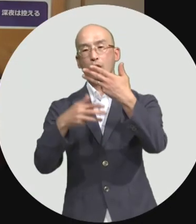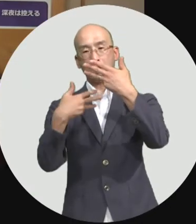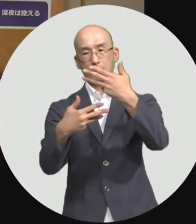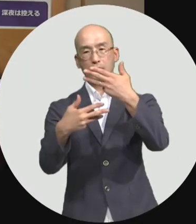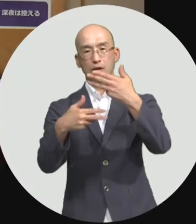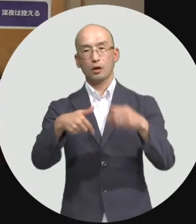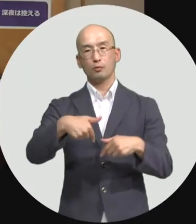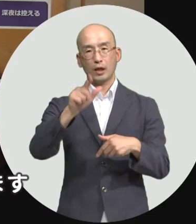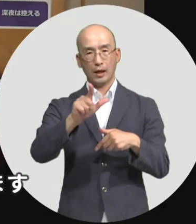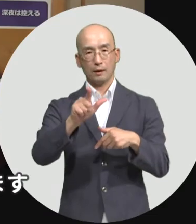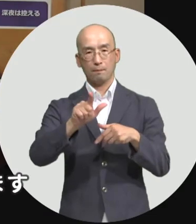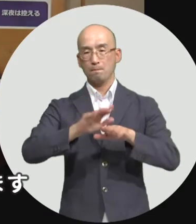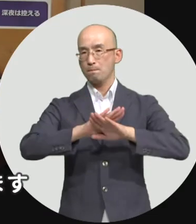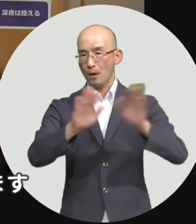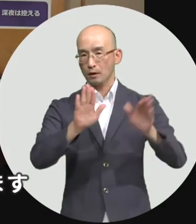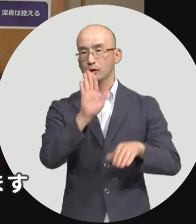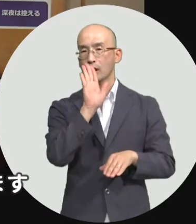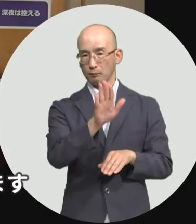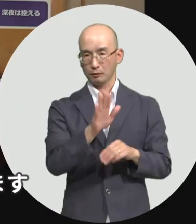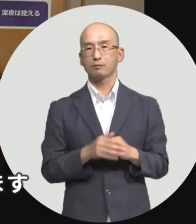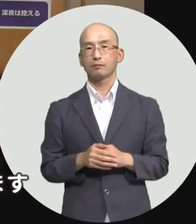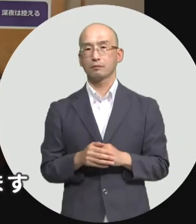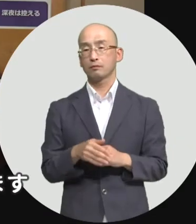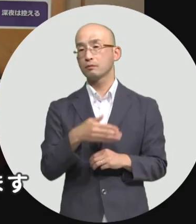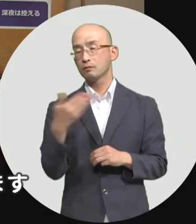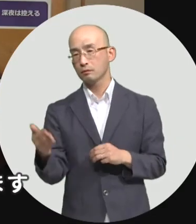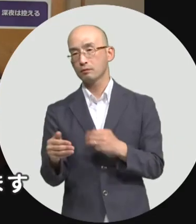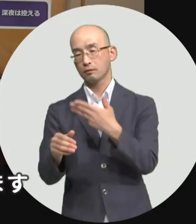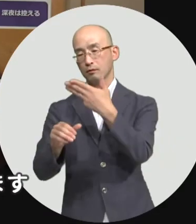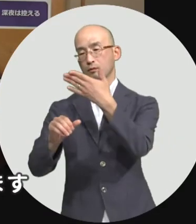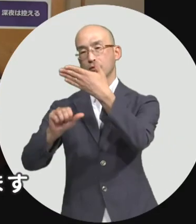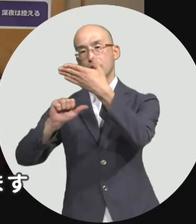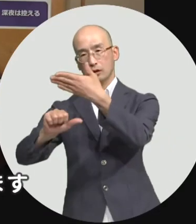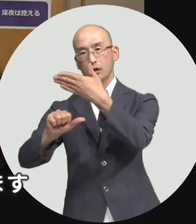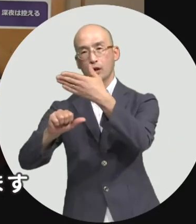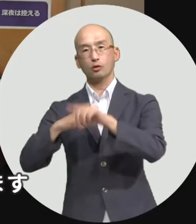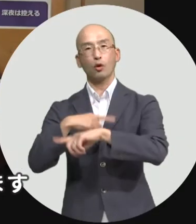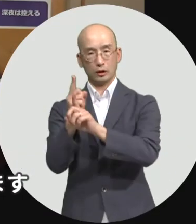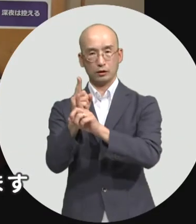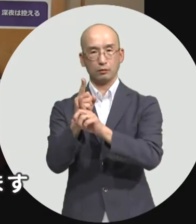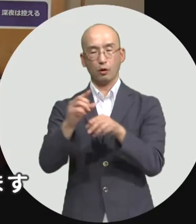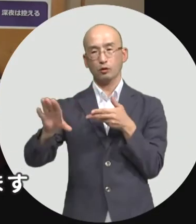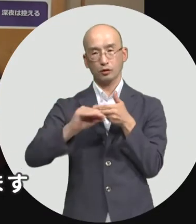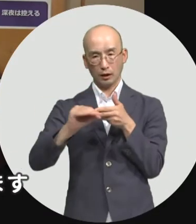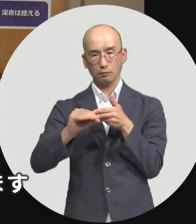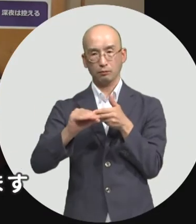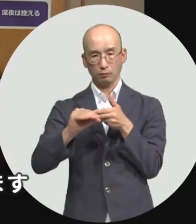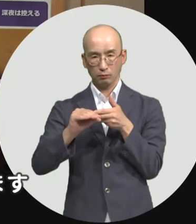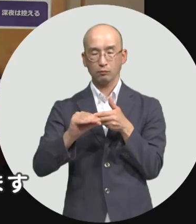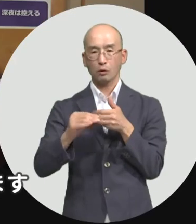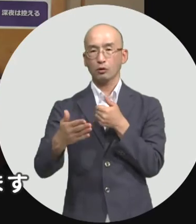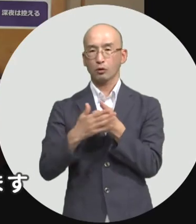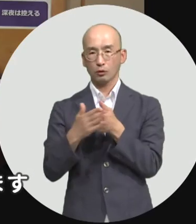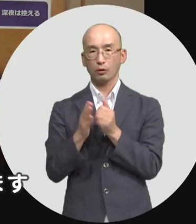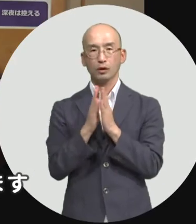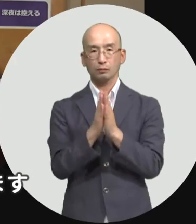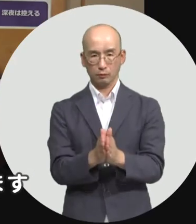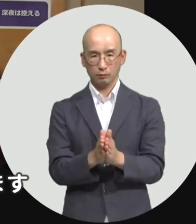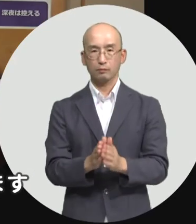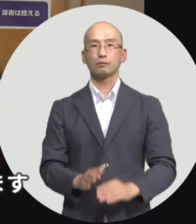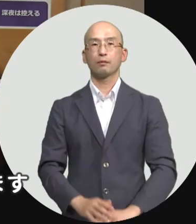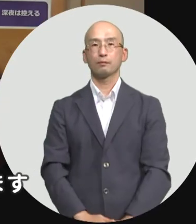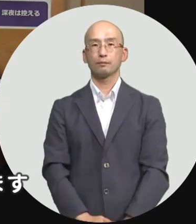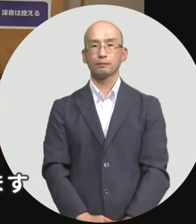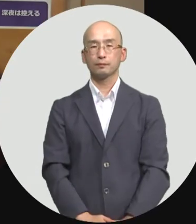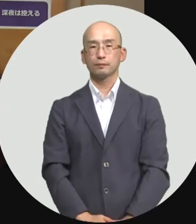レの開催、それから、当然9月5日の当日の取材につきましてもよろしくご協力をお願いしたい